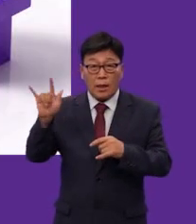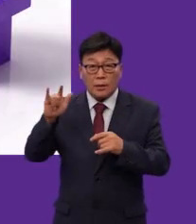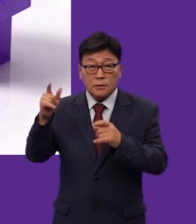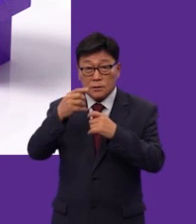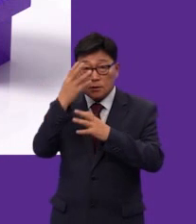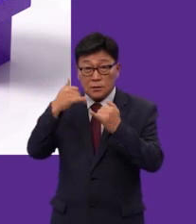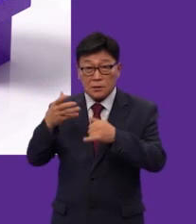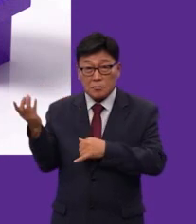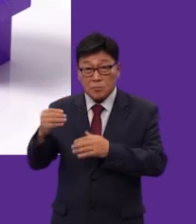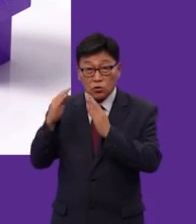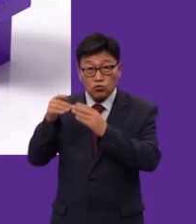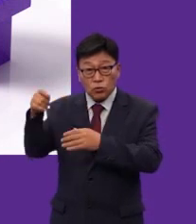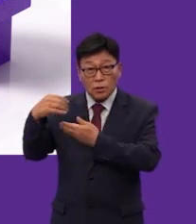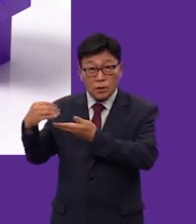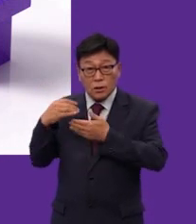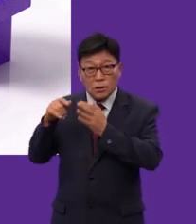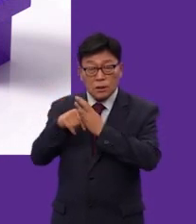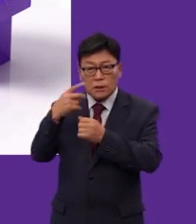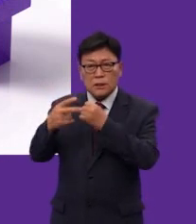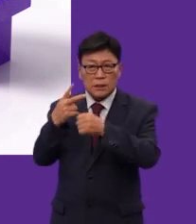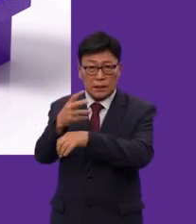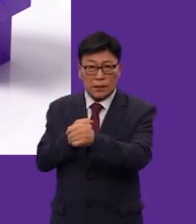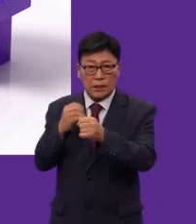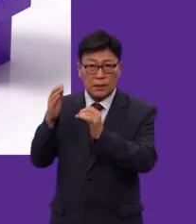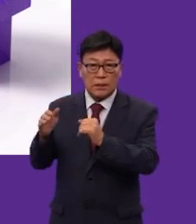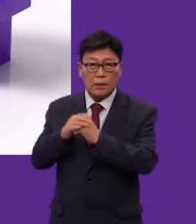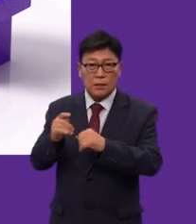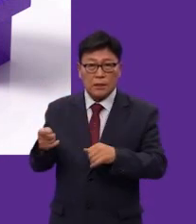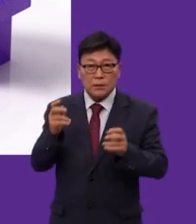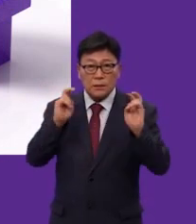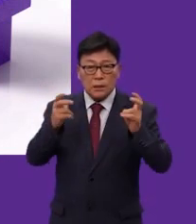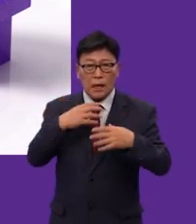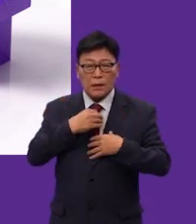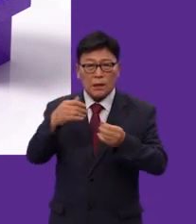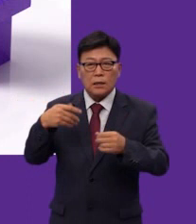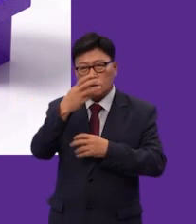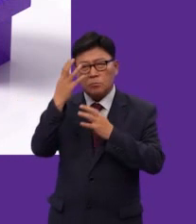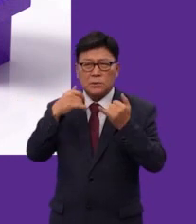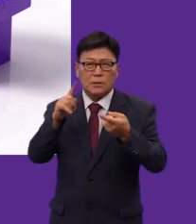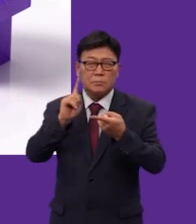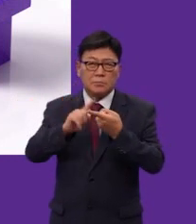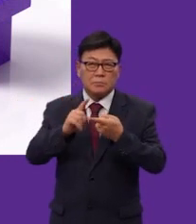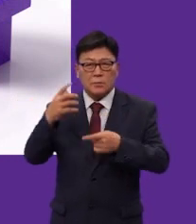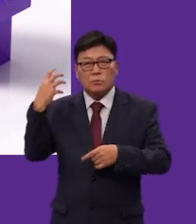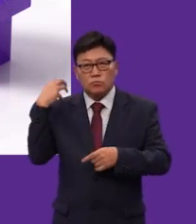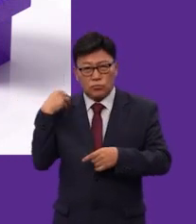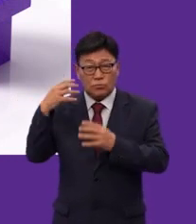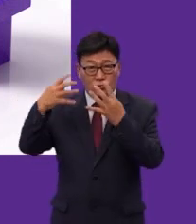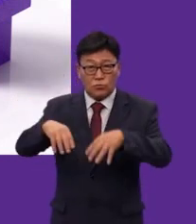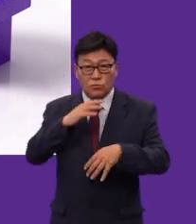청년 임대주택이 요구하는 2년의 계약 기간은 직장이 안정되지 못한 청년에게는 부담스러운